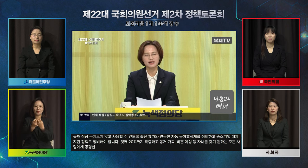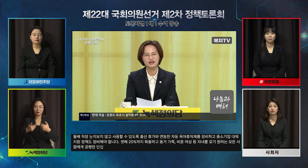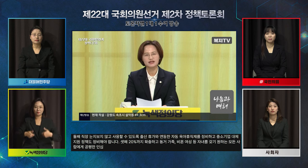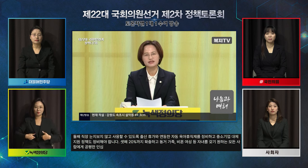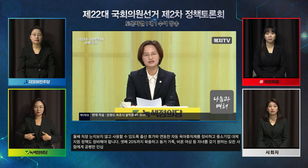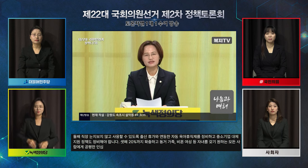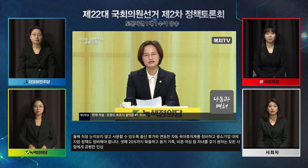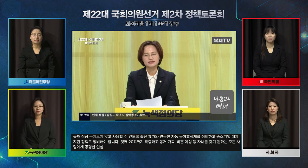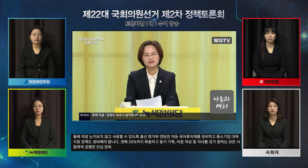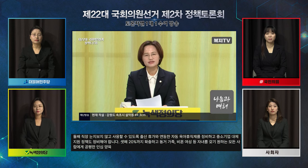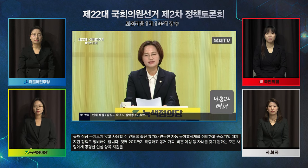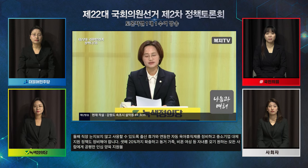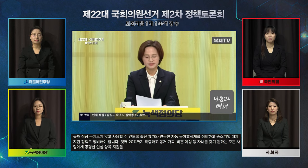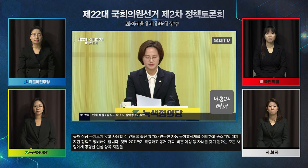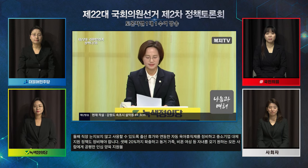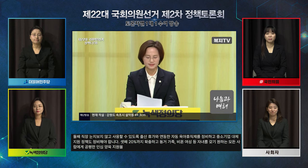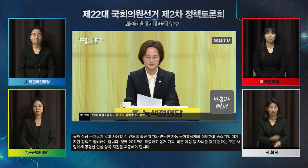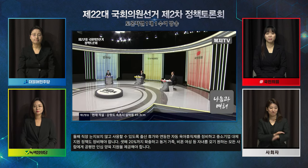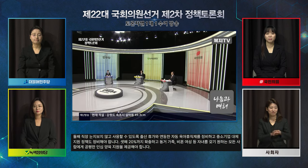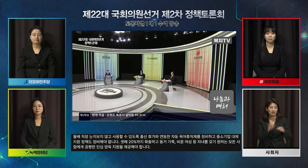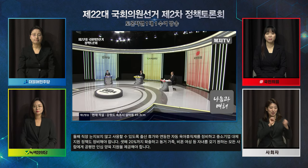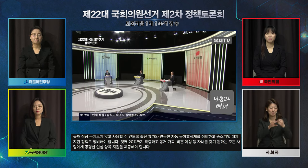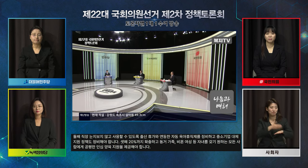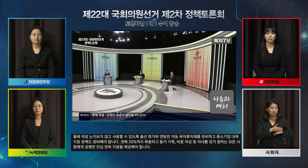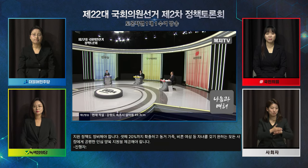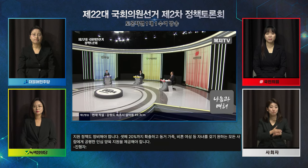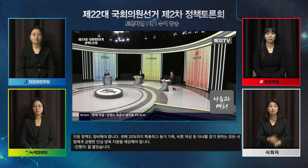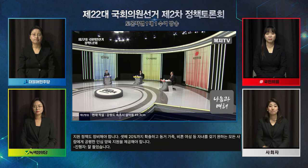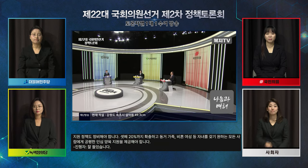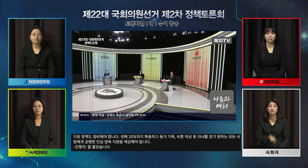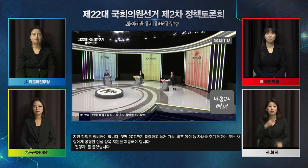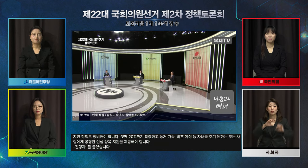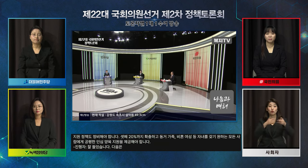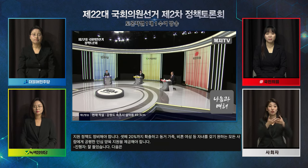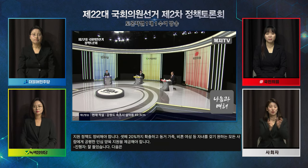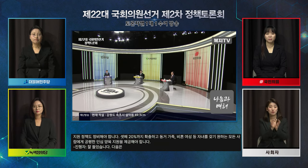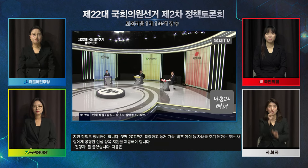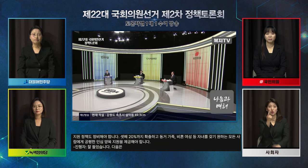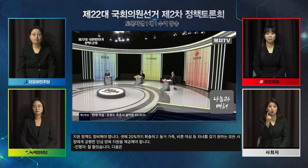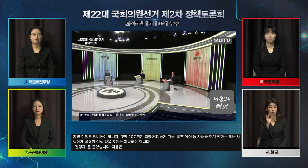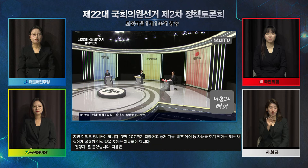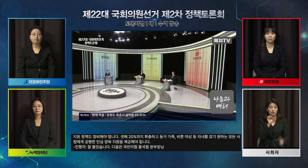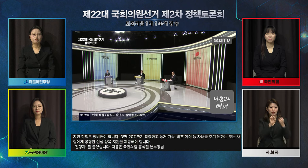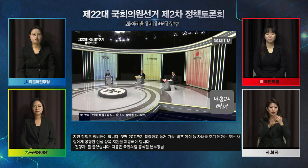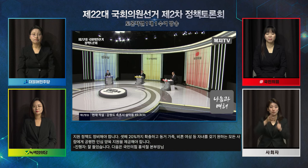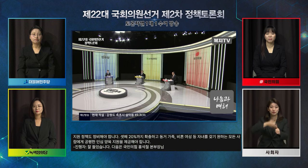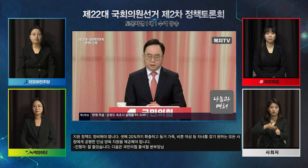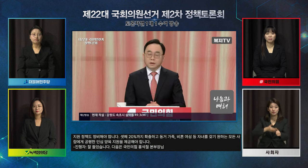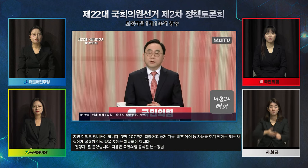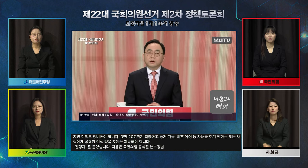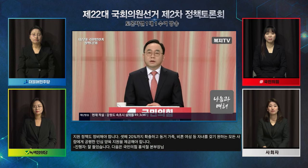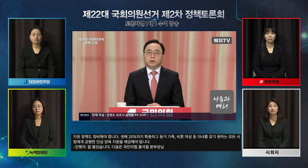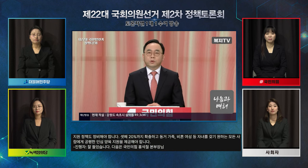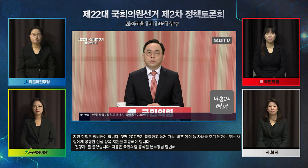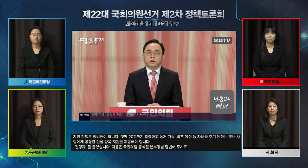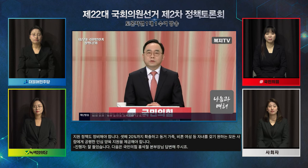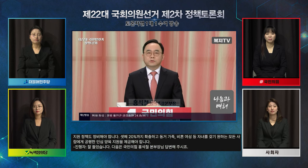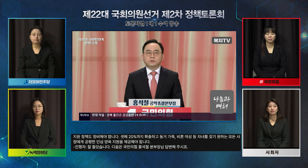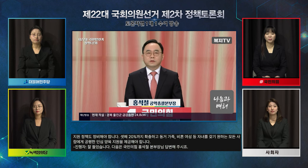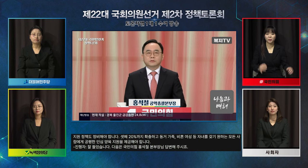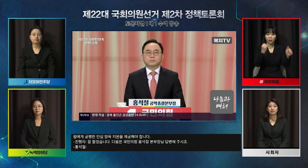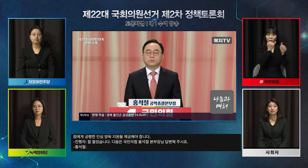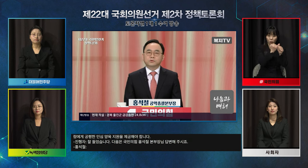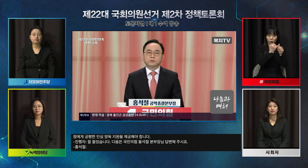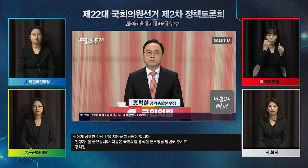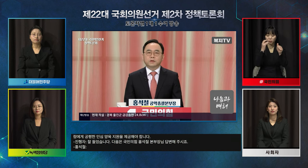합니다. 네, 잘 들었습니다. 다음은 국민의힘 홍석철 본부장 답변해 주시죠. 결혼과